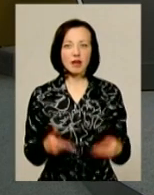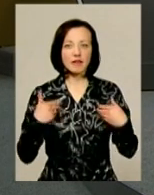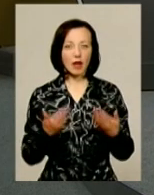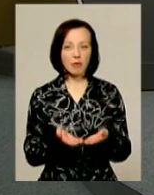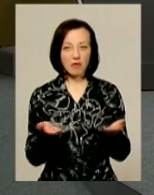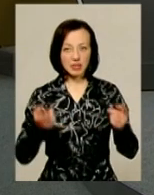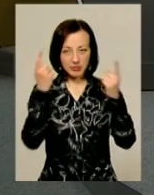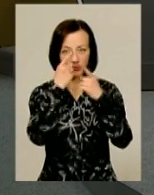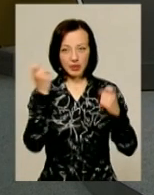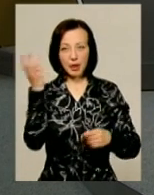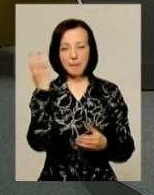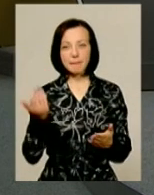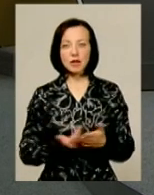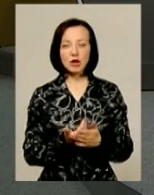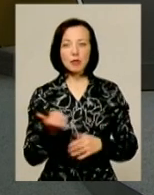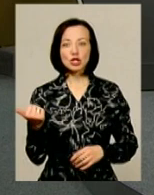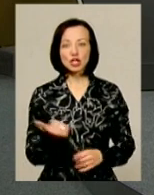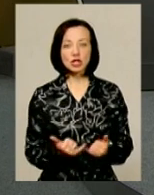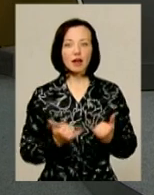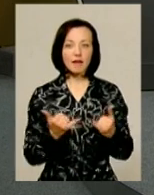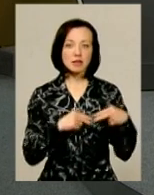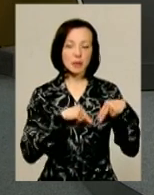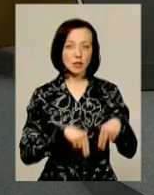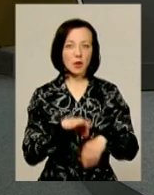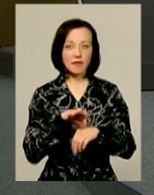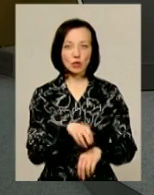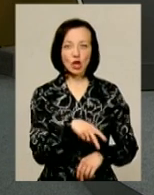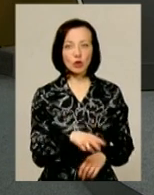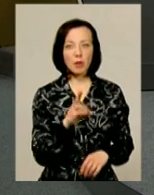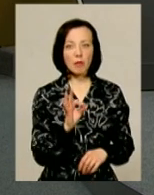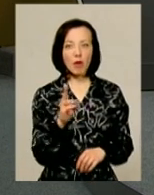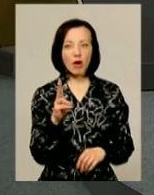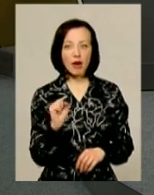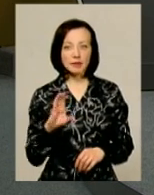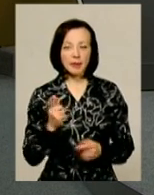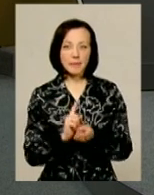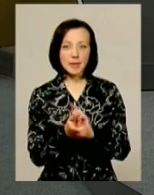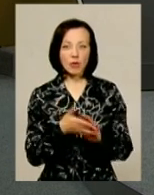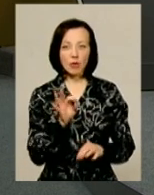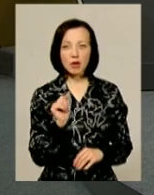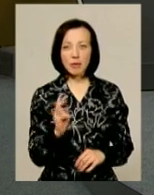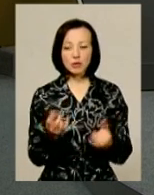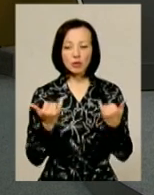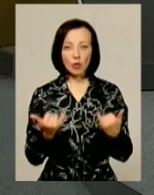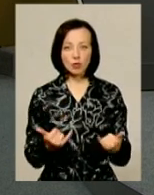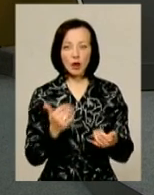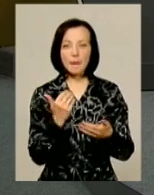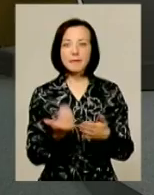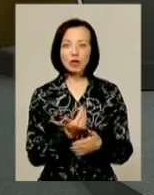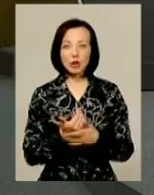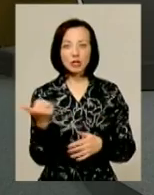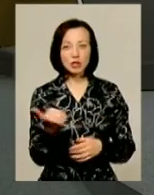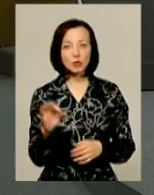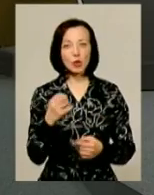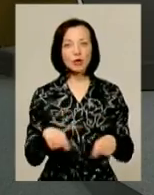Вітаємо вас в ефірі «Панорама тиждень». У студії для вас працюють Людмила Покась та із сурдоперекладом Ольга Рибак. У сьогоднішній «Панорамі тиждень» про